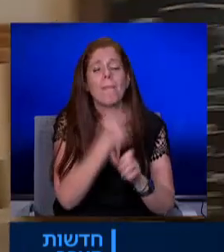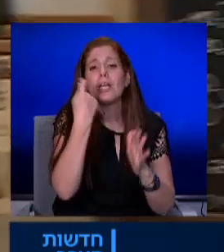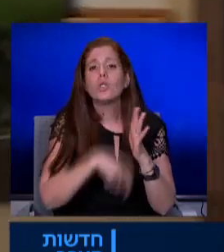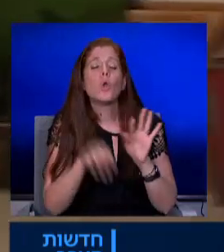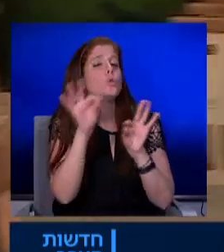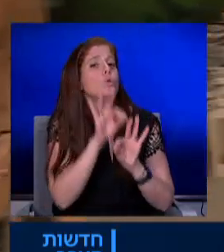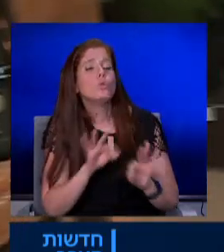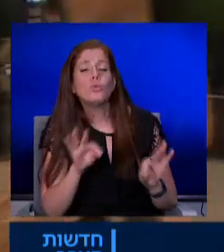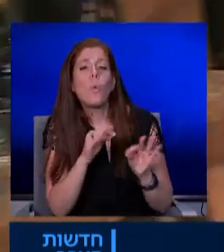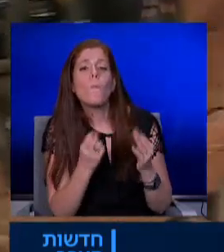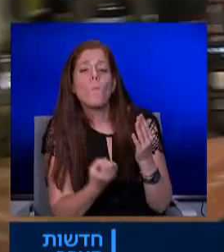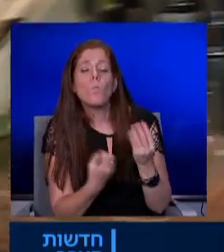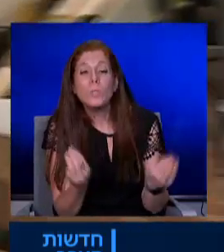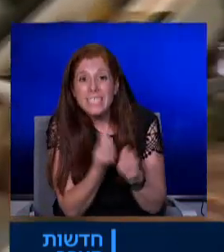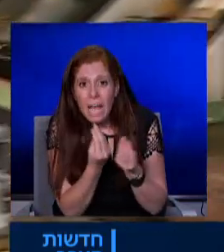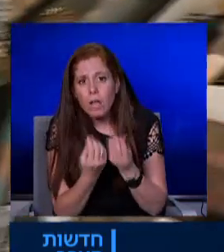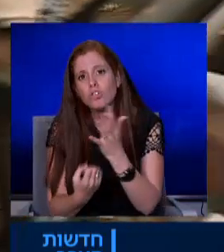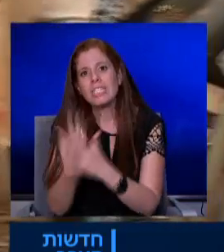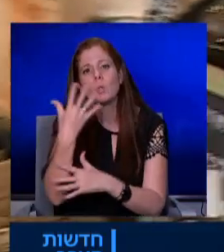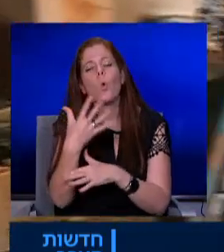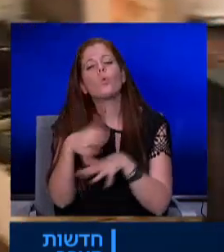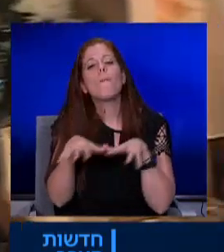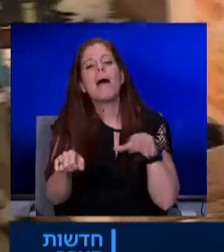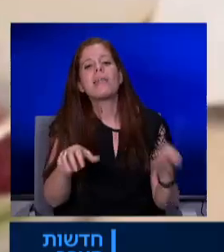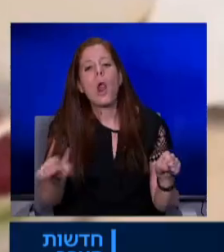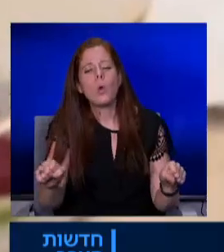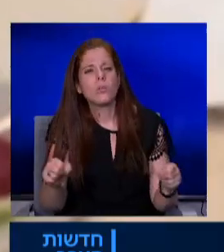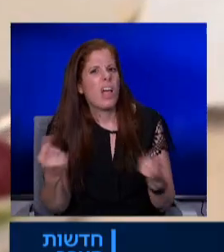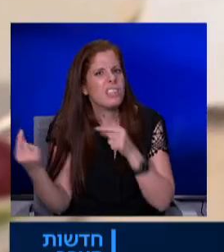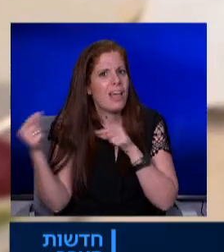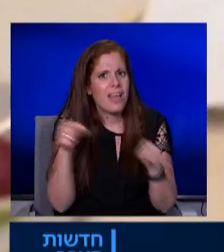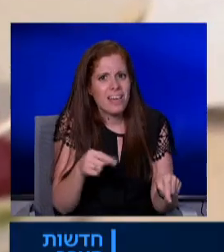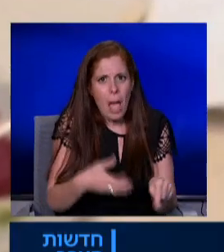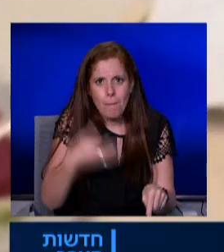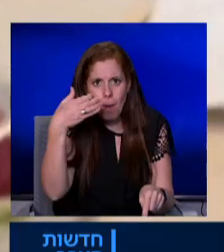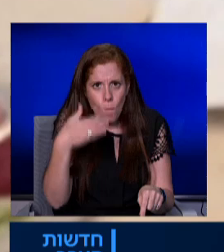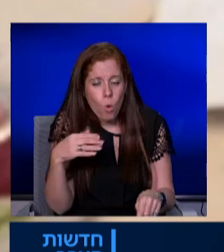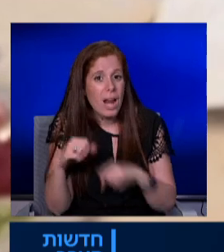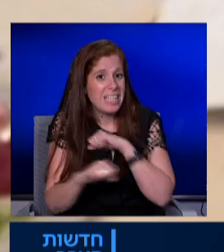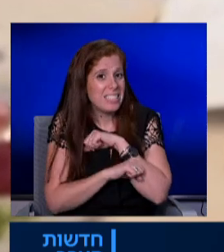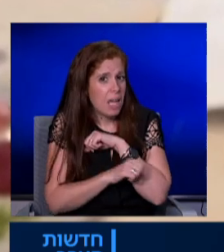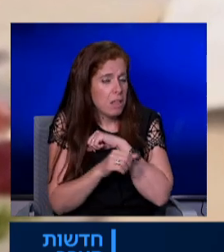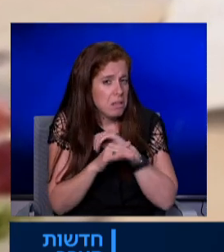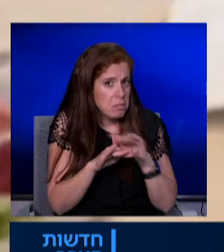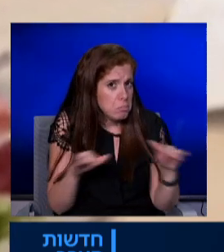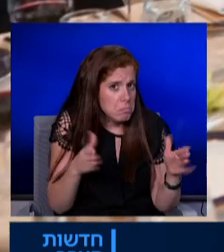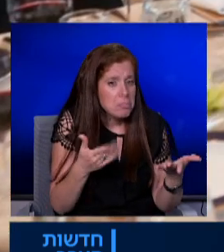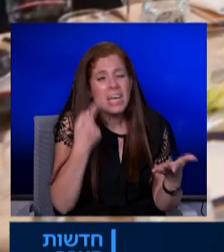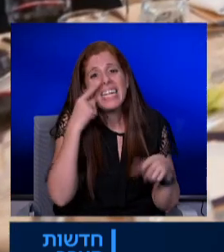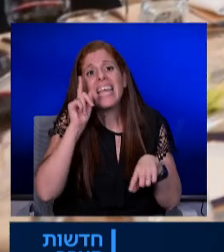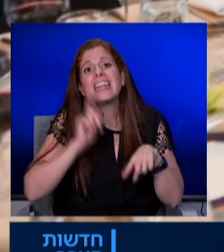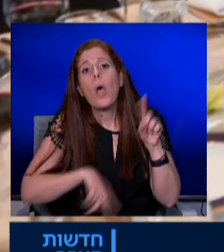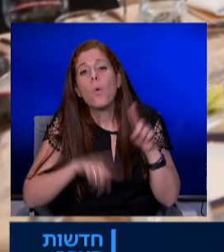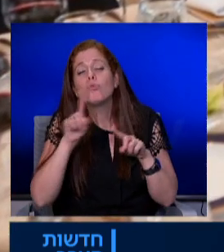שיוצר בהתנחלויות. אז איך הגיע הבקבוק מפסגות לשולחן הסדר של סגנית הנשיא? כנראה פשוט טעות של מי